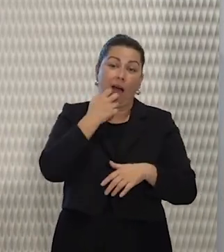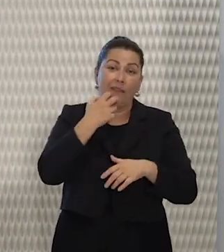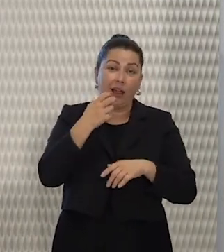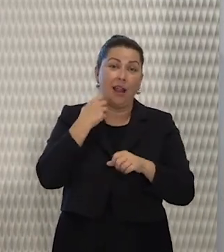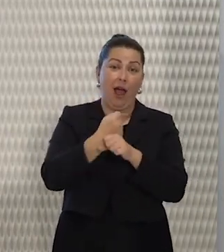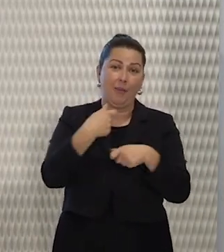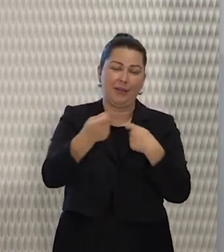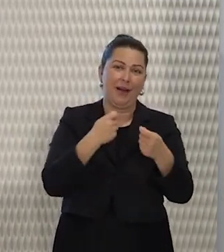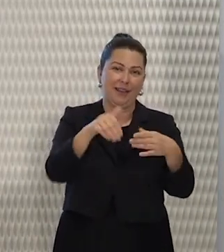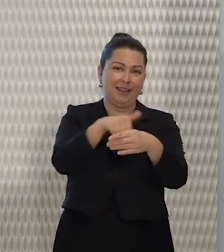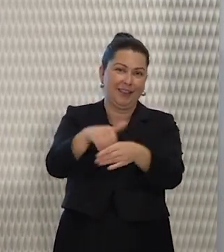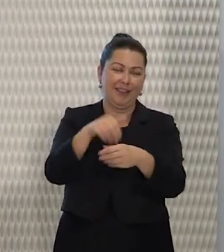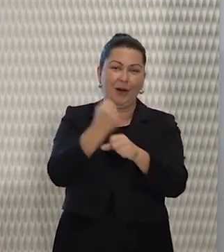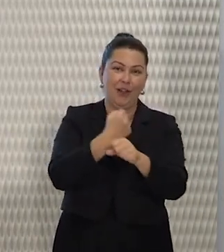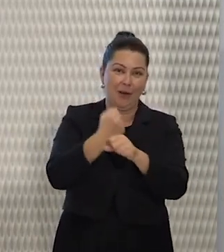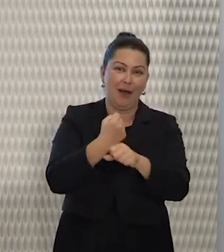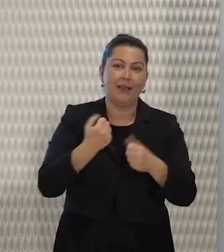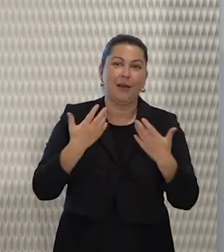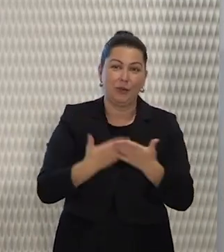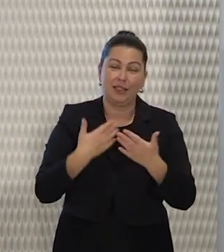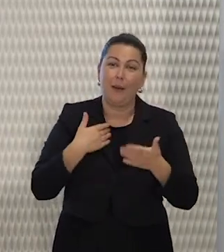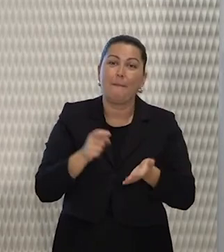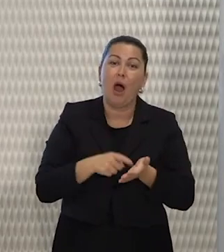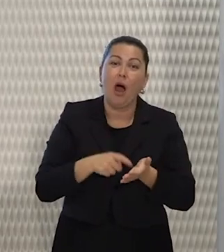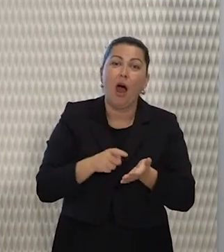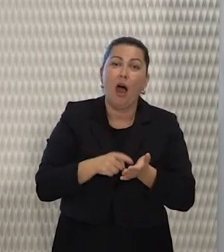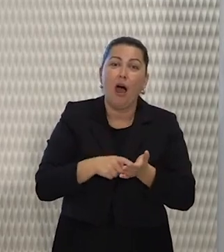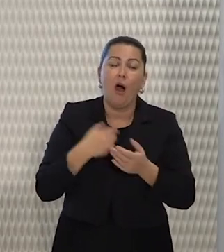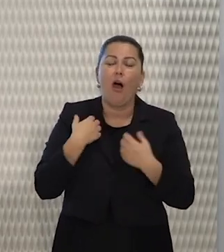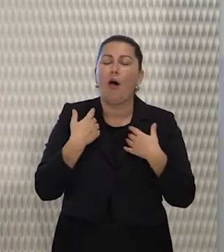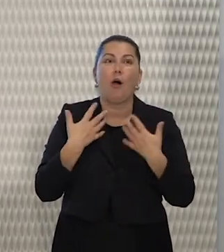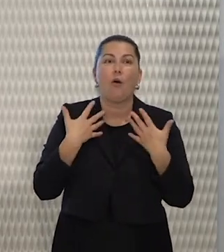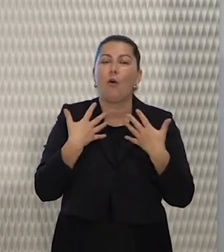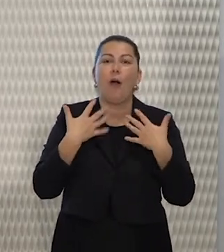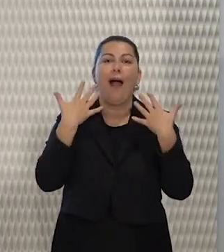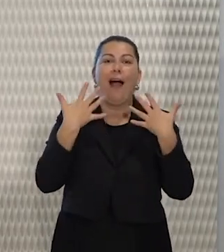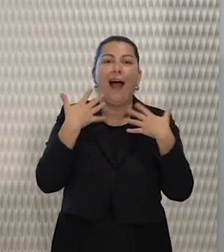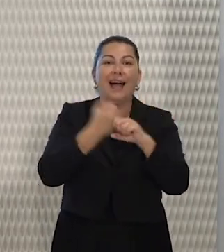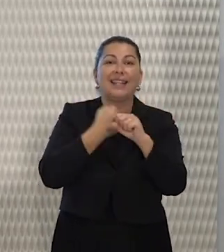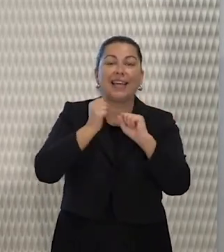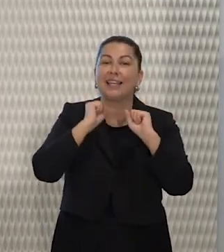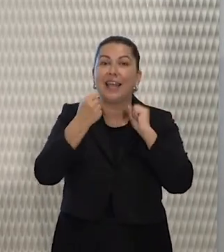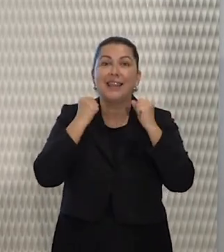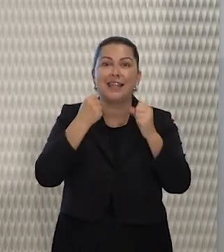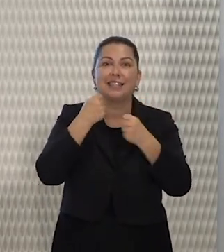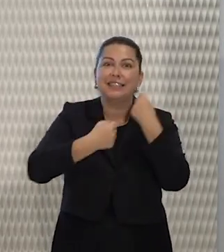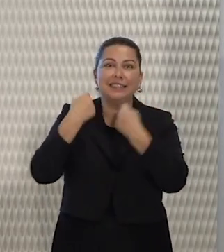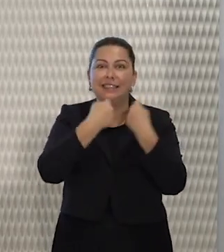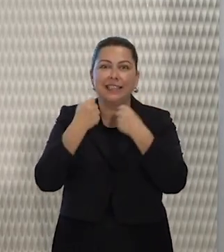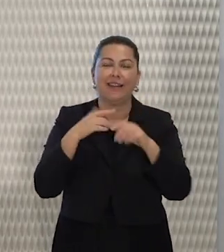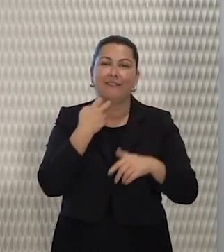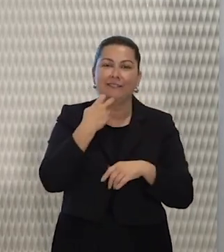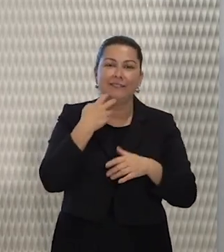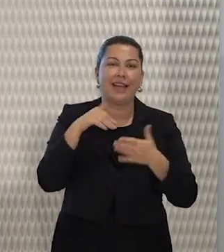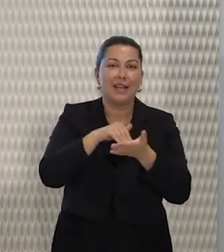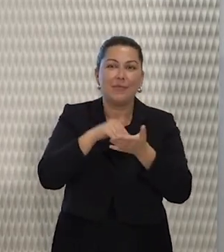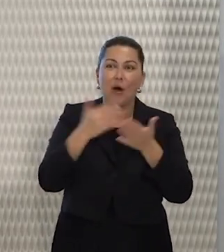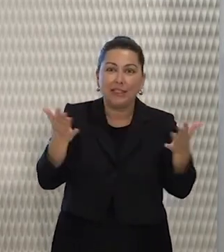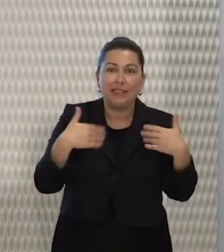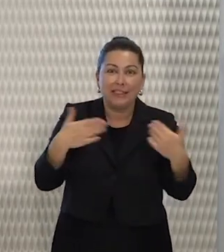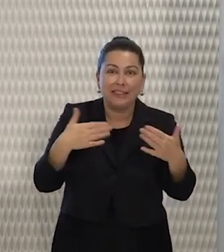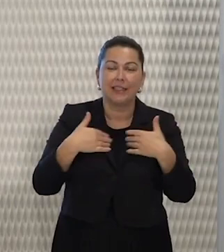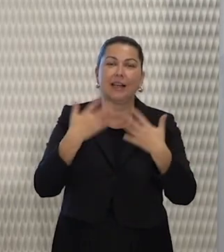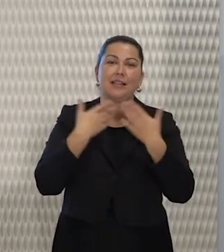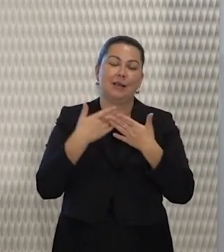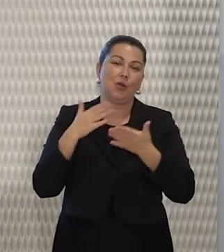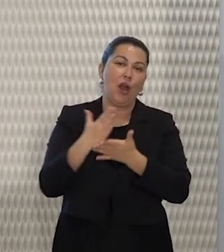wollen, die dort beitragen wollen und die wir ganz dringend, händeringend oder wie ich sage, handringend brauchen würden. Das heißt, das sollten wir auf jeden Fall nutzen.